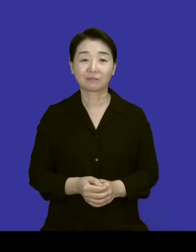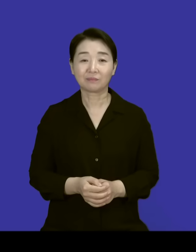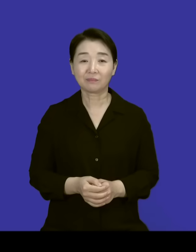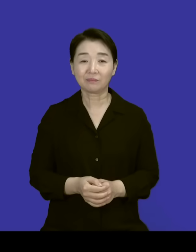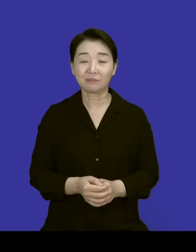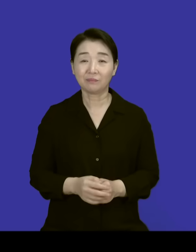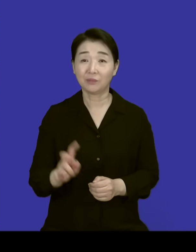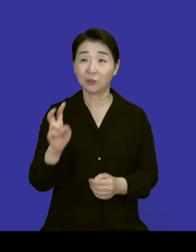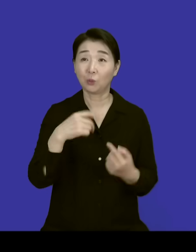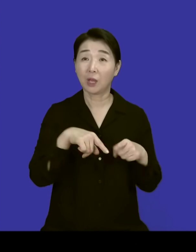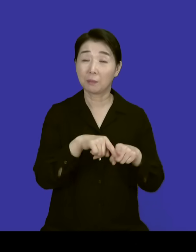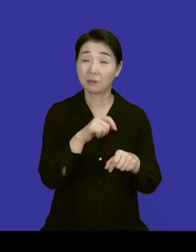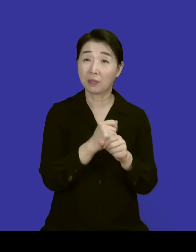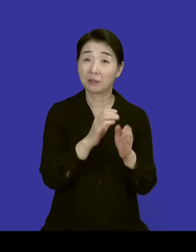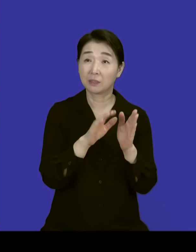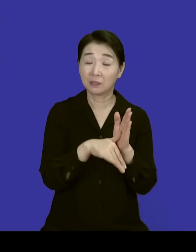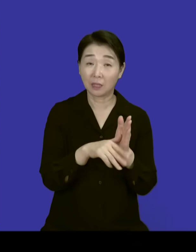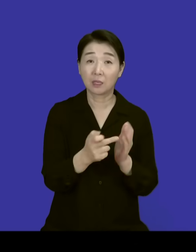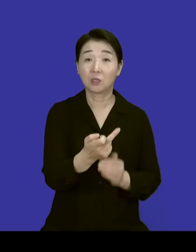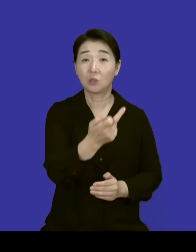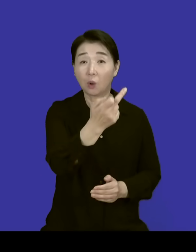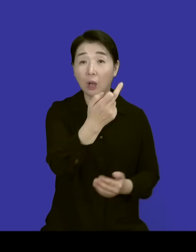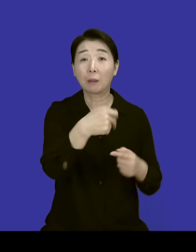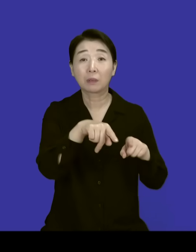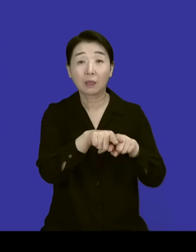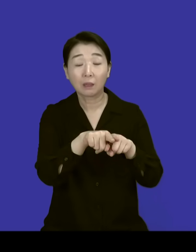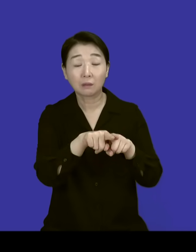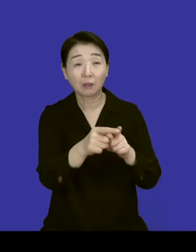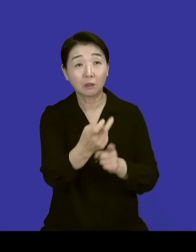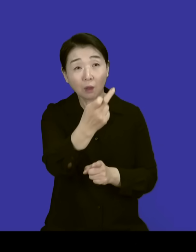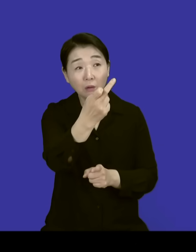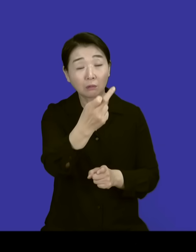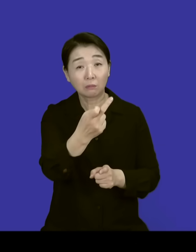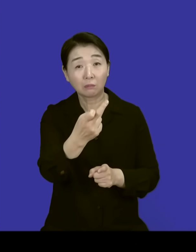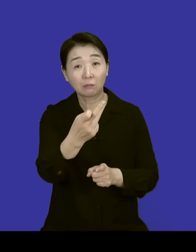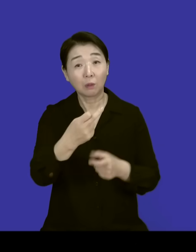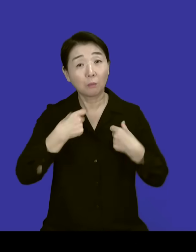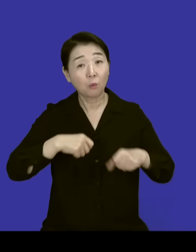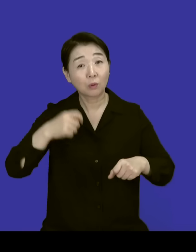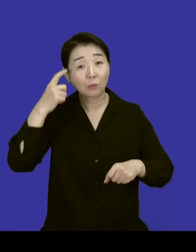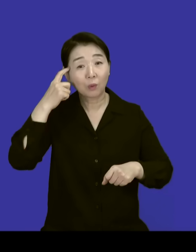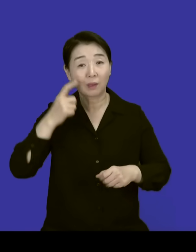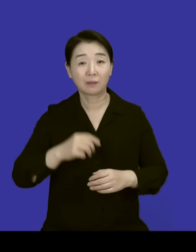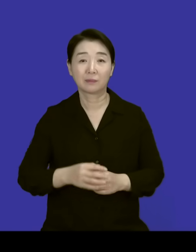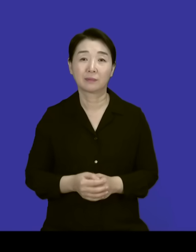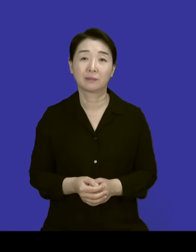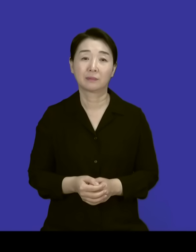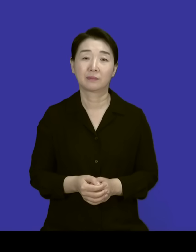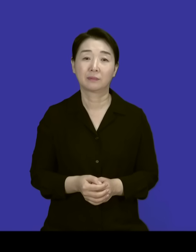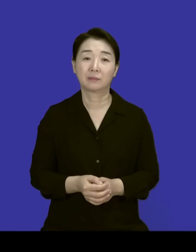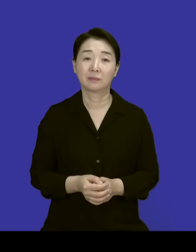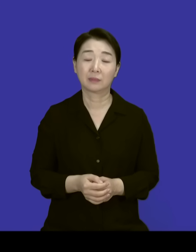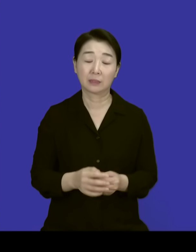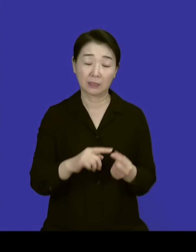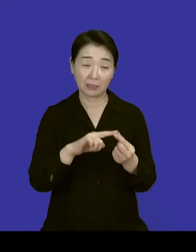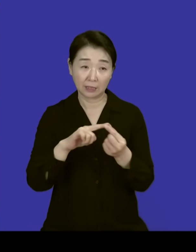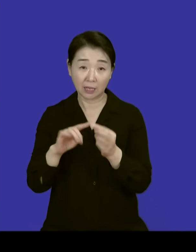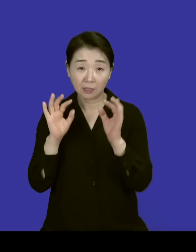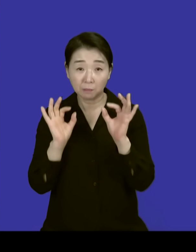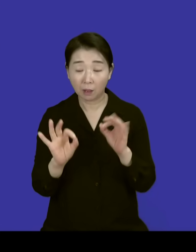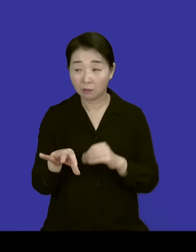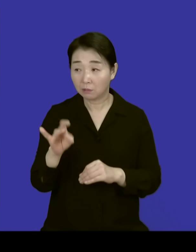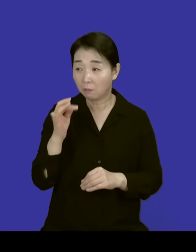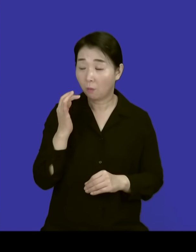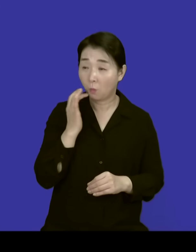만들 땐 형도 같이 껴 있었는데 왜 형은 떠났습니까? 그러니까 그게 그렇게 들어갔는데 예. YG에서 이제 가사랑 이런 걸 너무 보고 나서 처음에